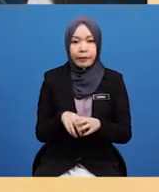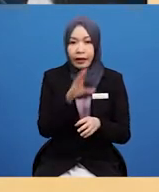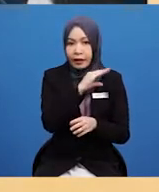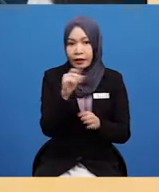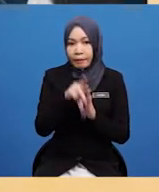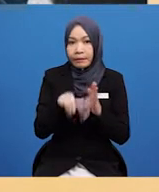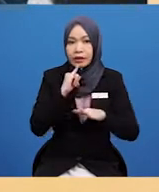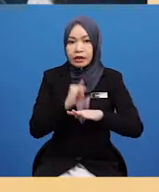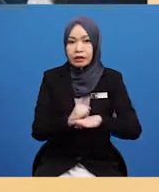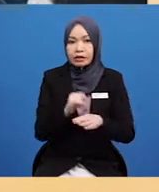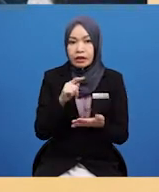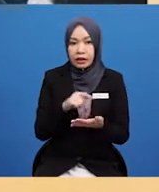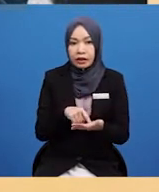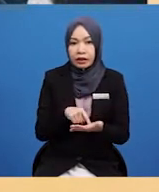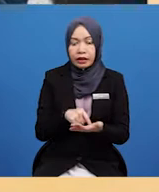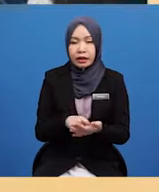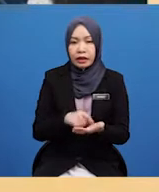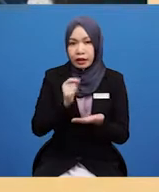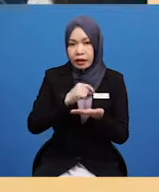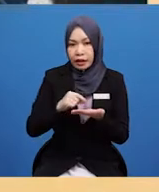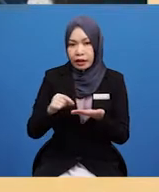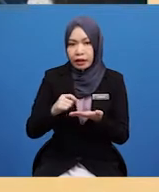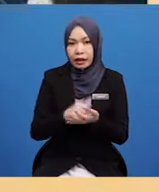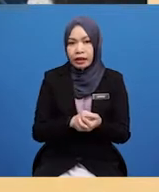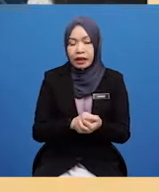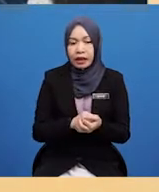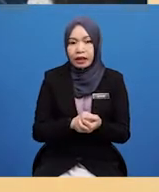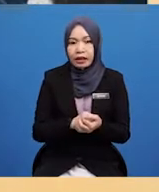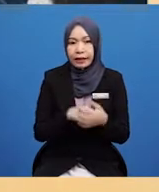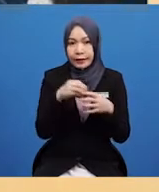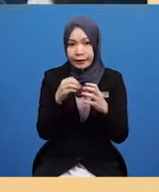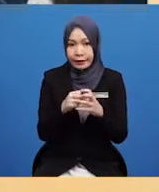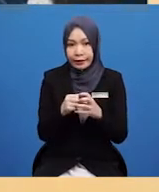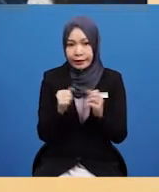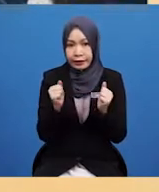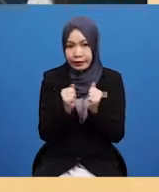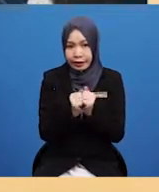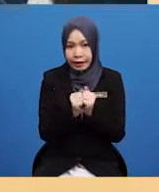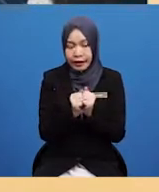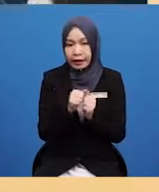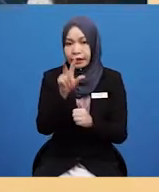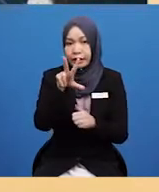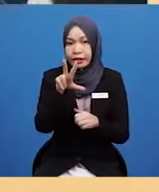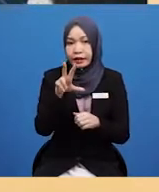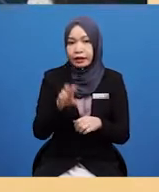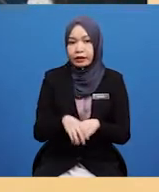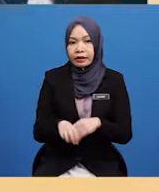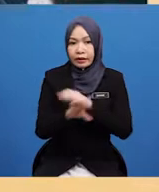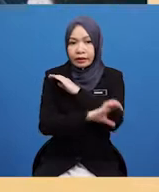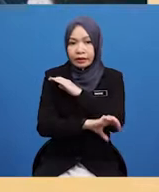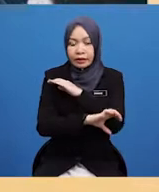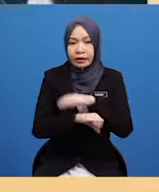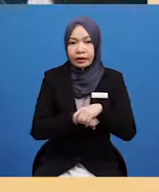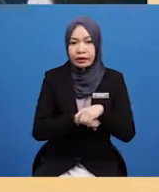Versailles ditandatangani antara pakatan bertiga dengan Jerman pada 28